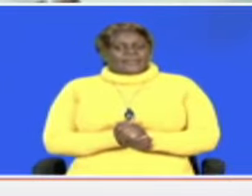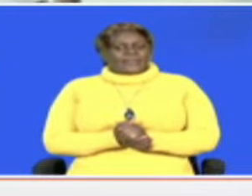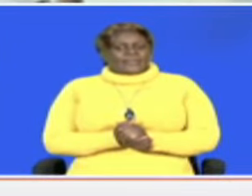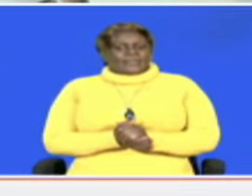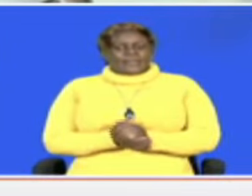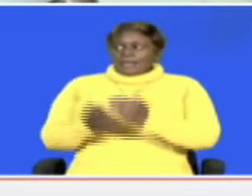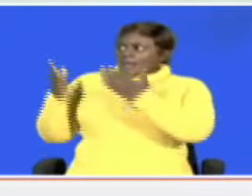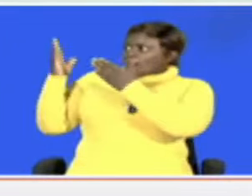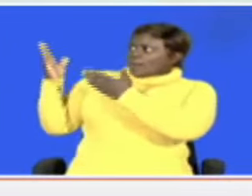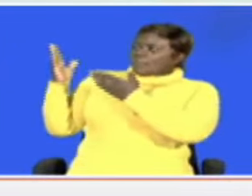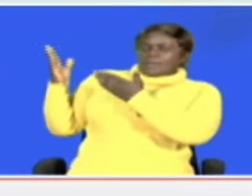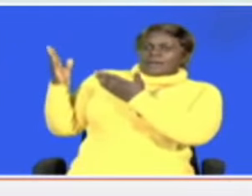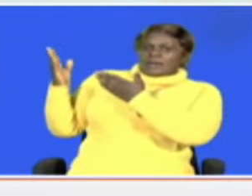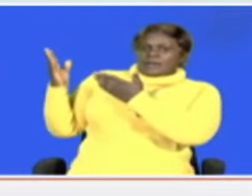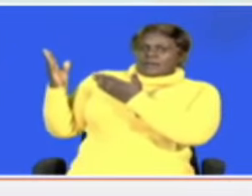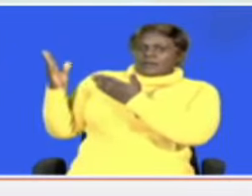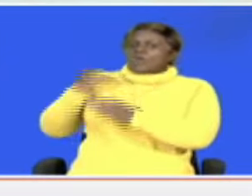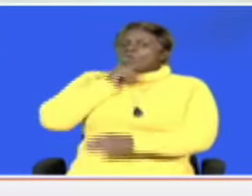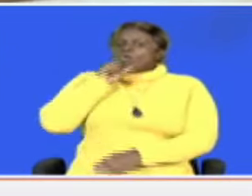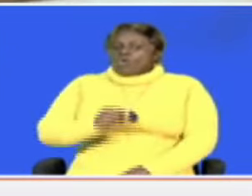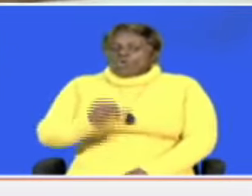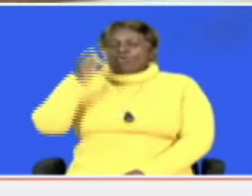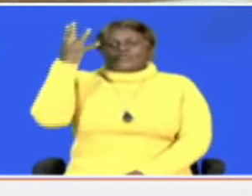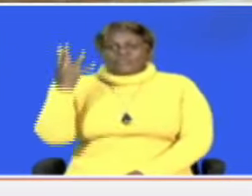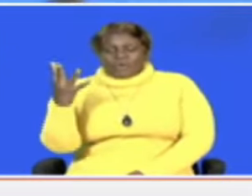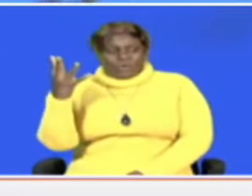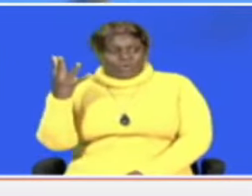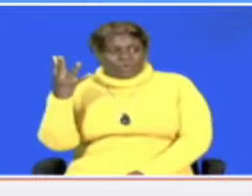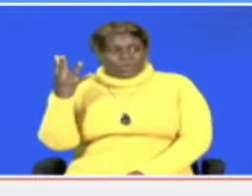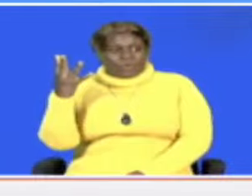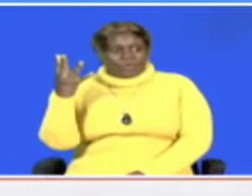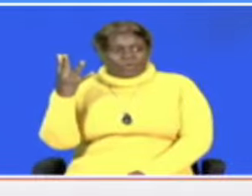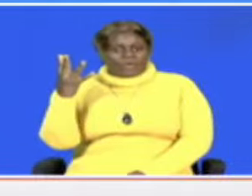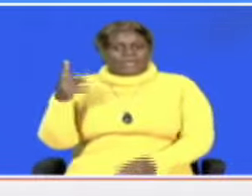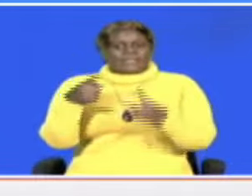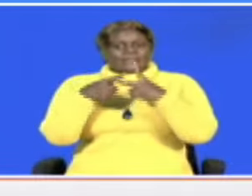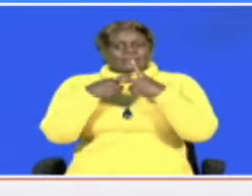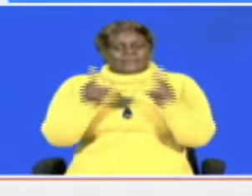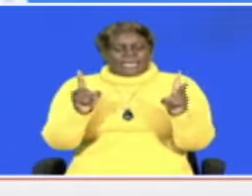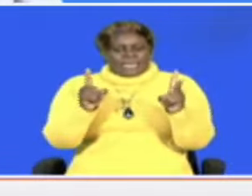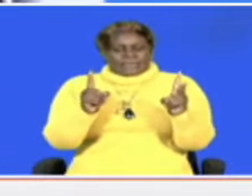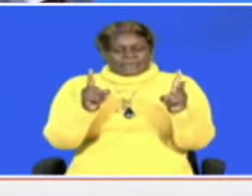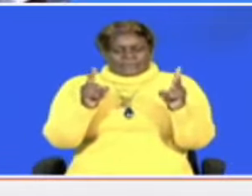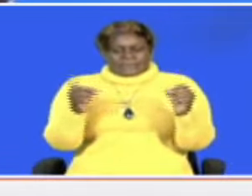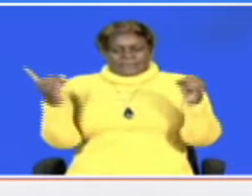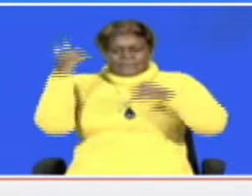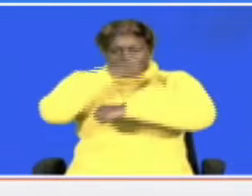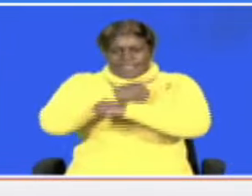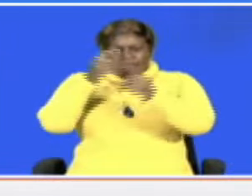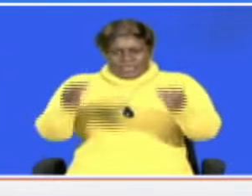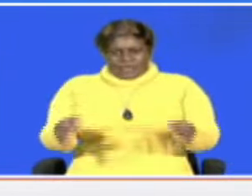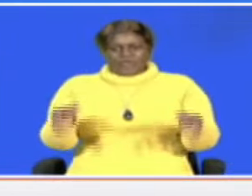Emery Nshirimana mwenye umri wa miaka 14 anaanza siku yake rasmi,